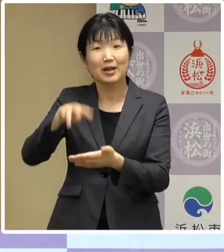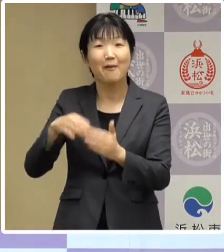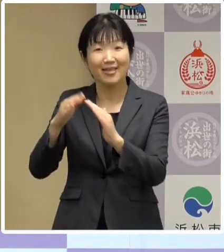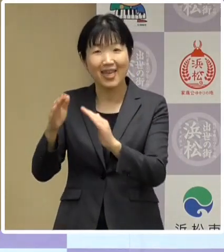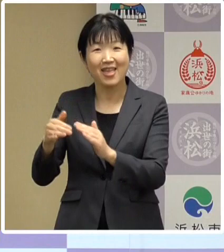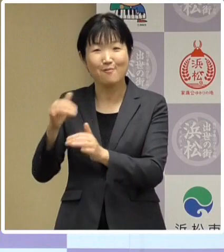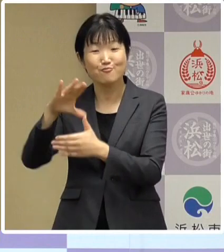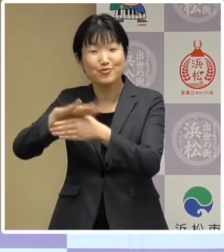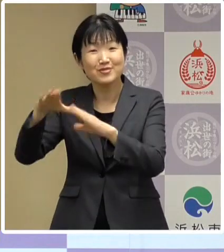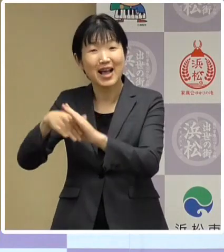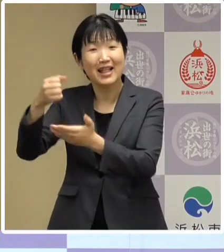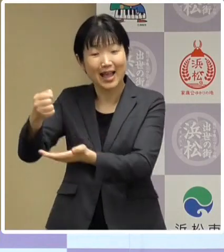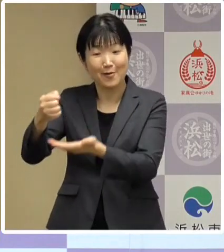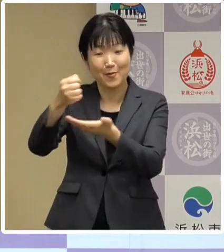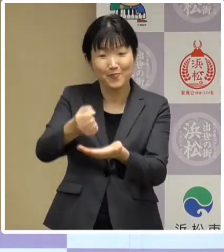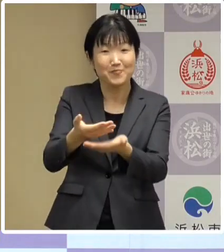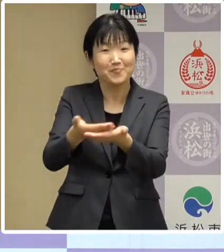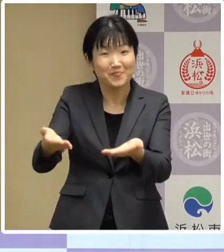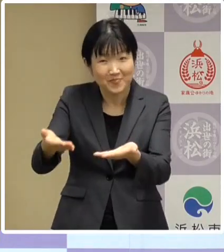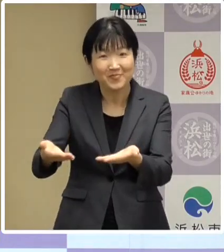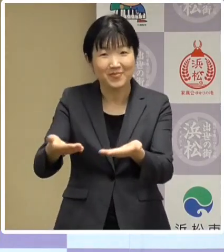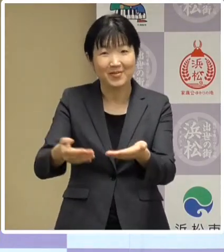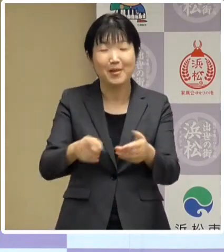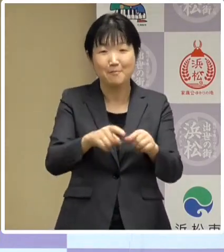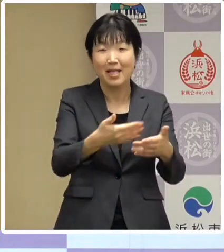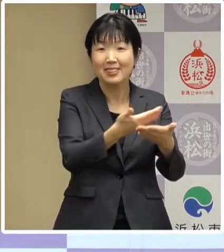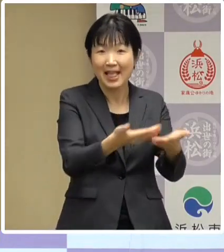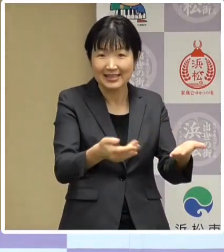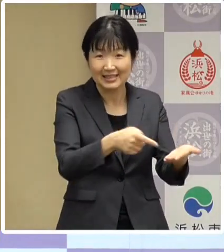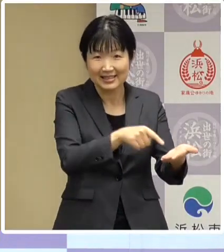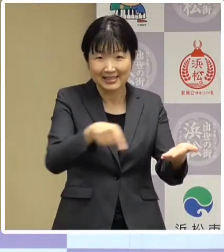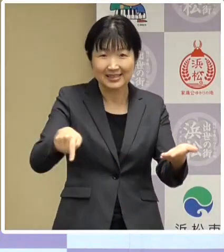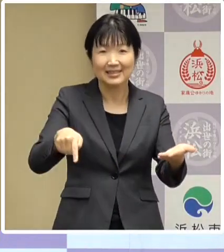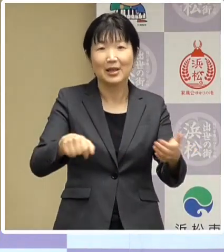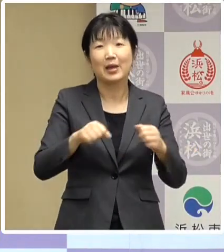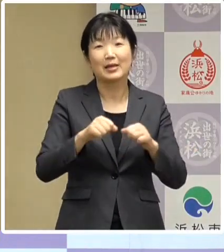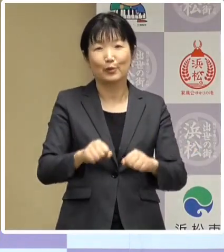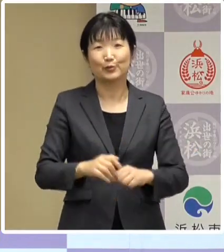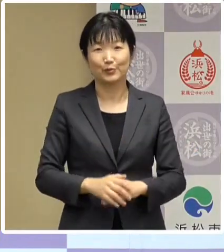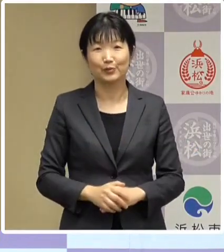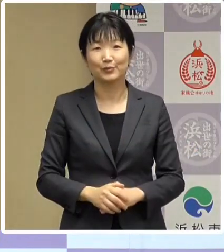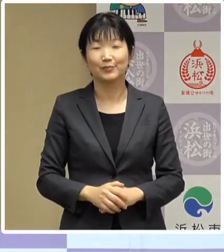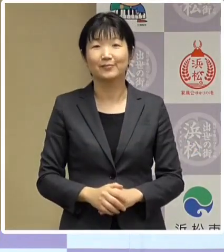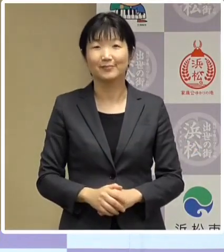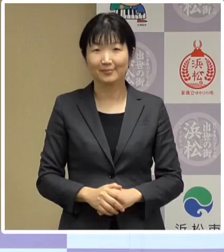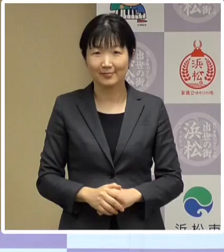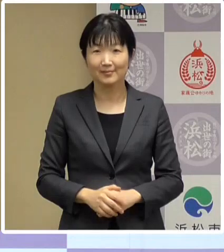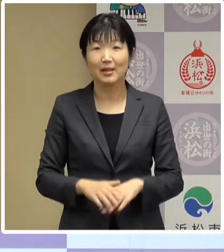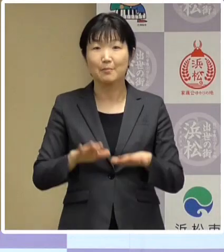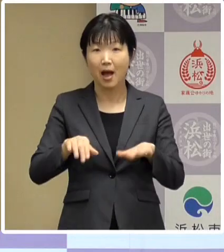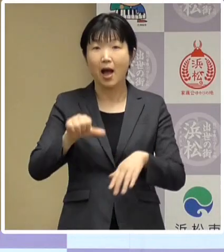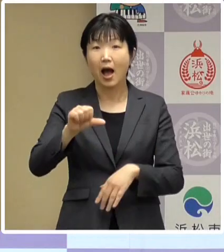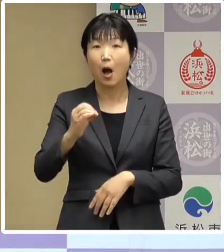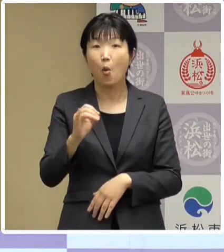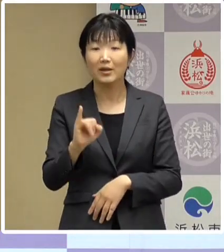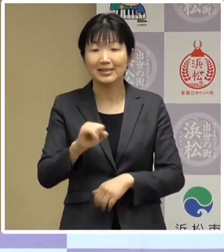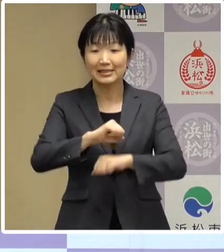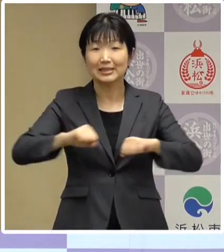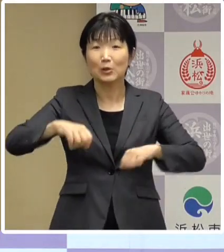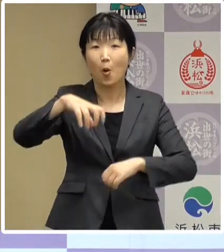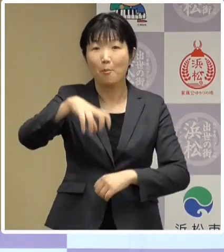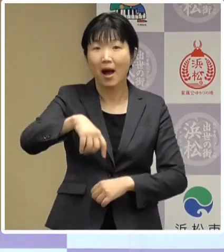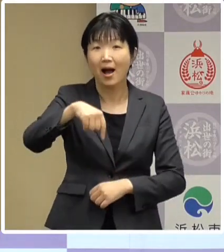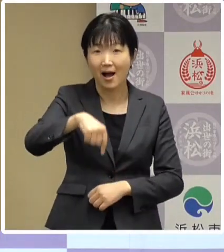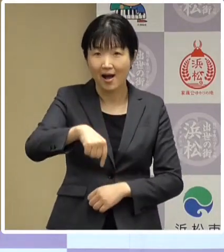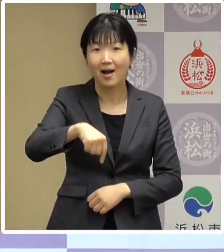文化財を収蔵するところと、展示施設とですね、できれば今の青い広場ですね、あ